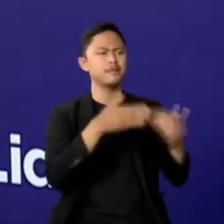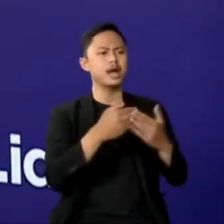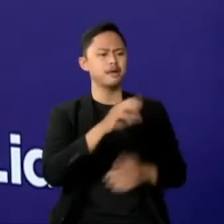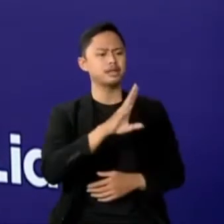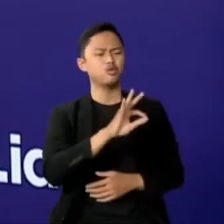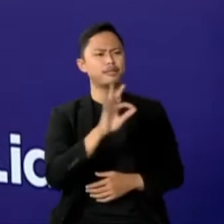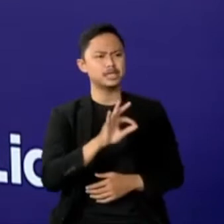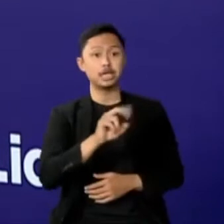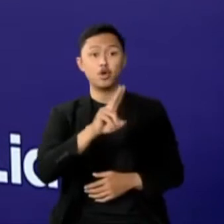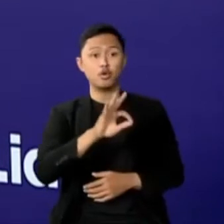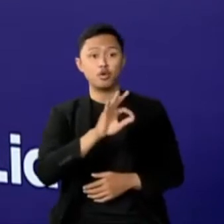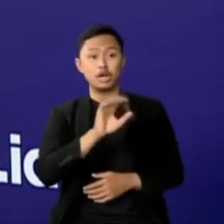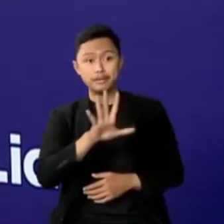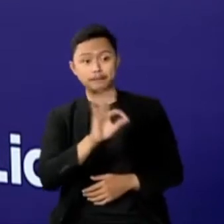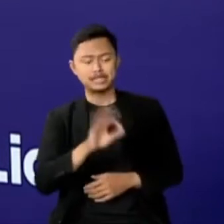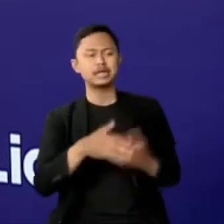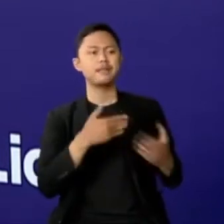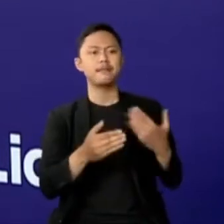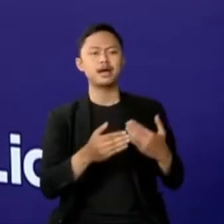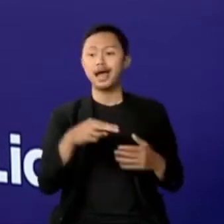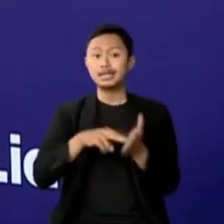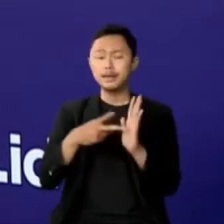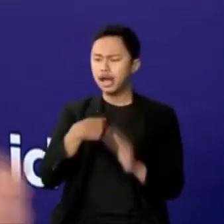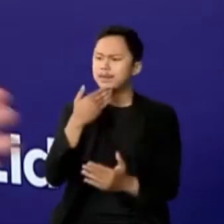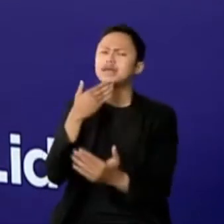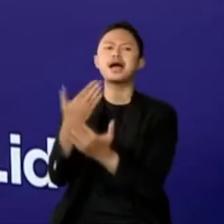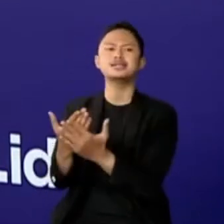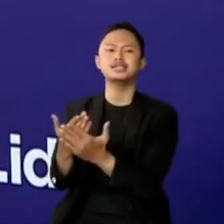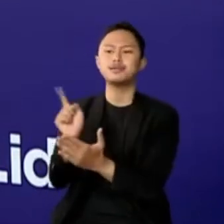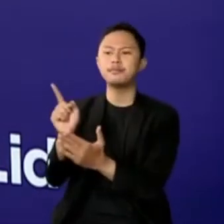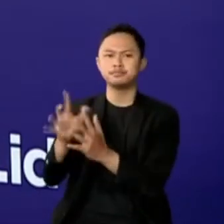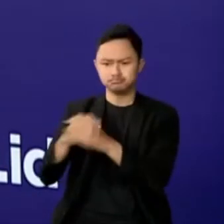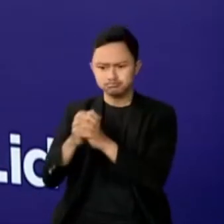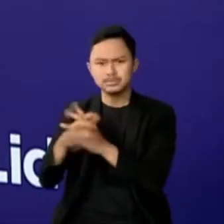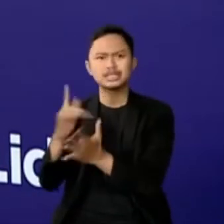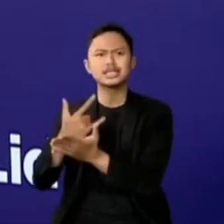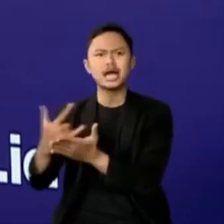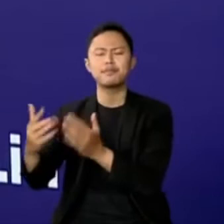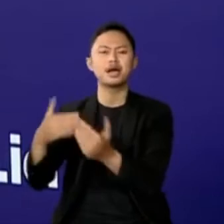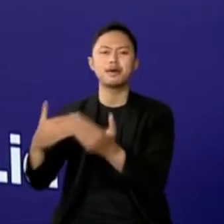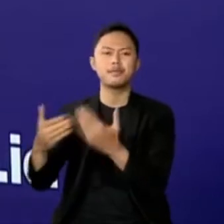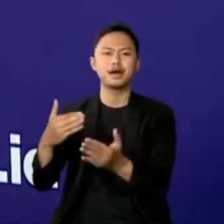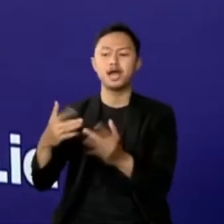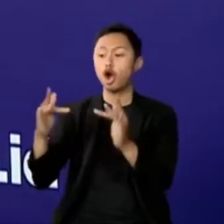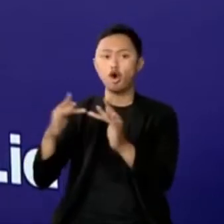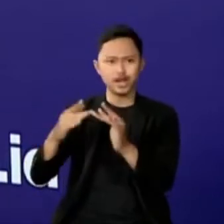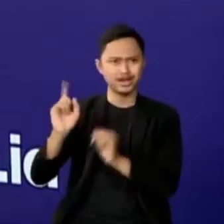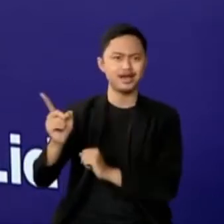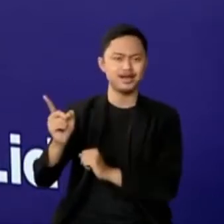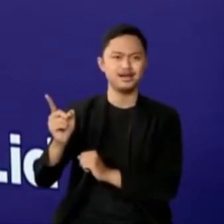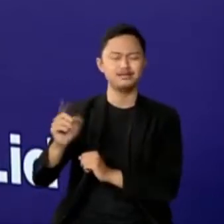4030 bahkan ada sampai 25 Jadi kami tentu berterima kasih tetap dilaksanakan ibadah langsung dan virtual